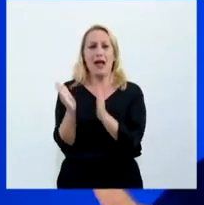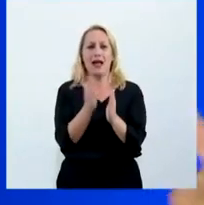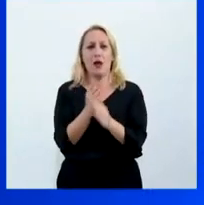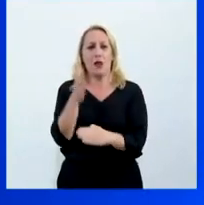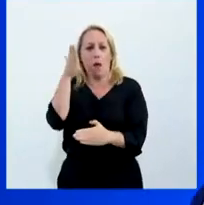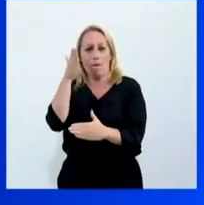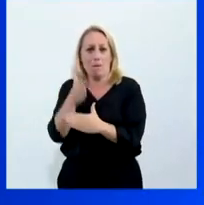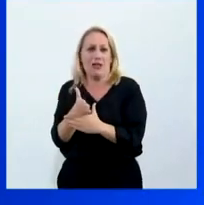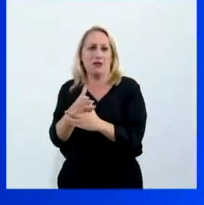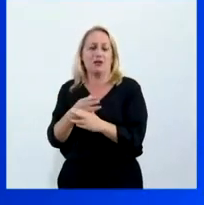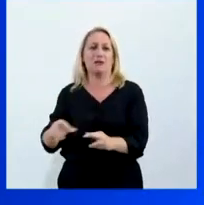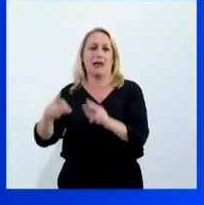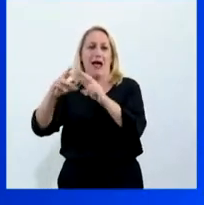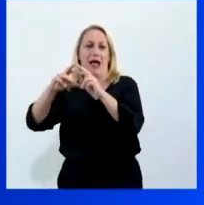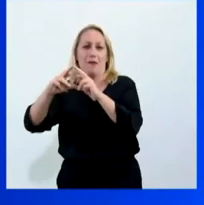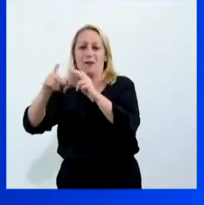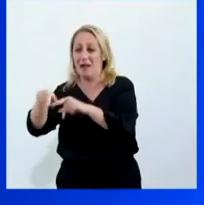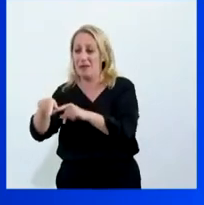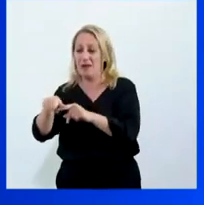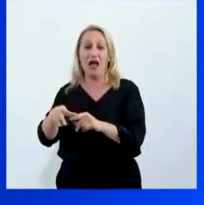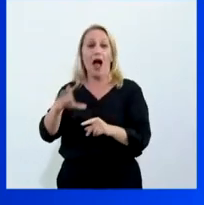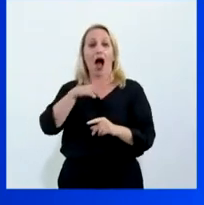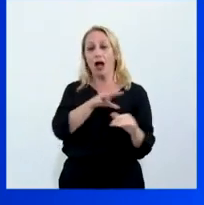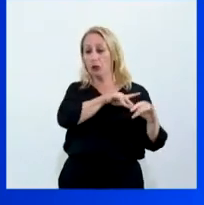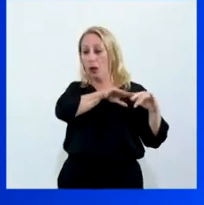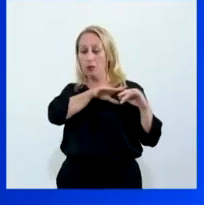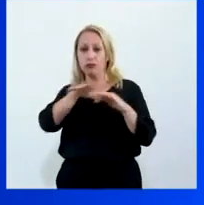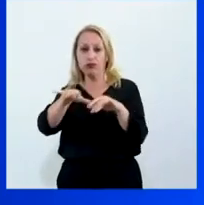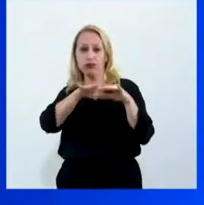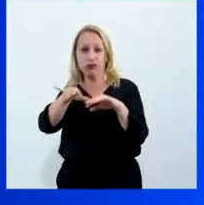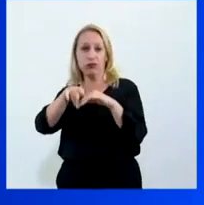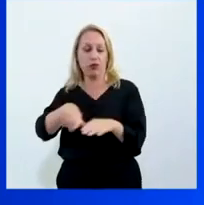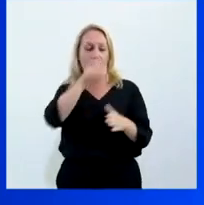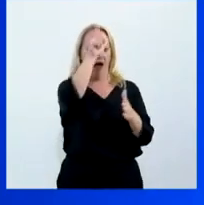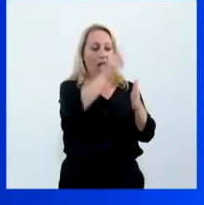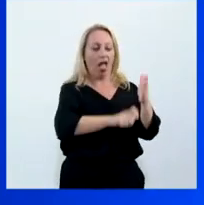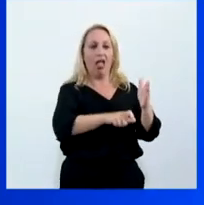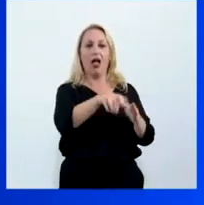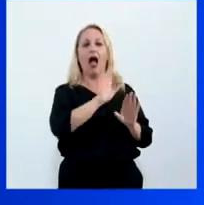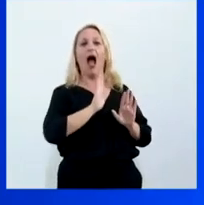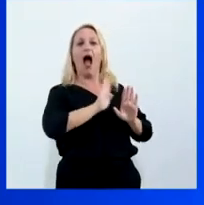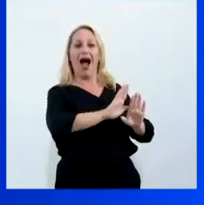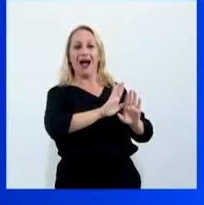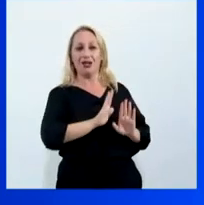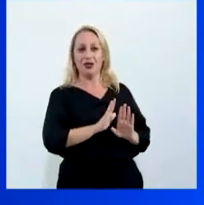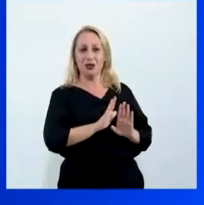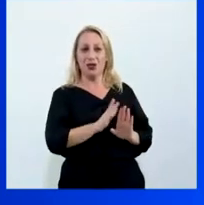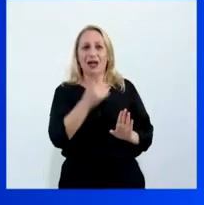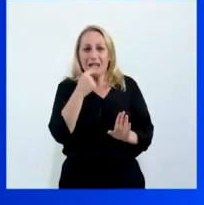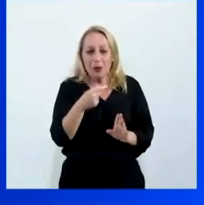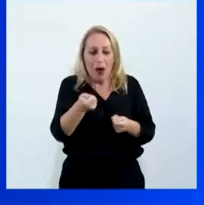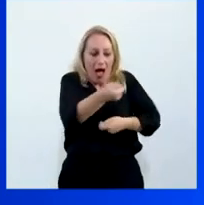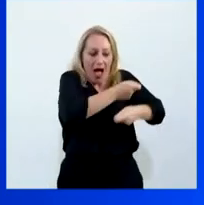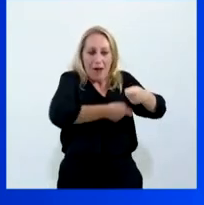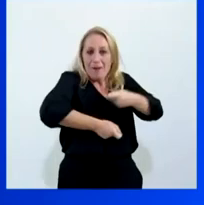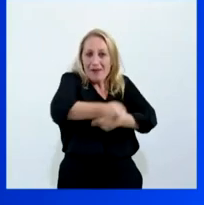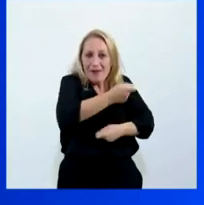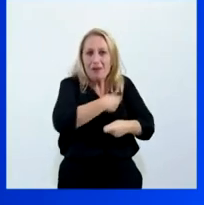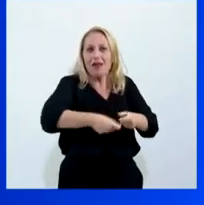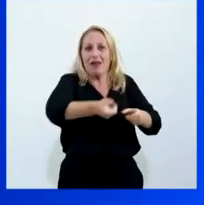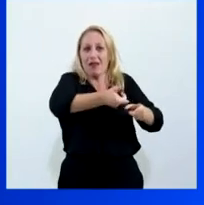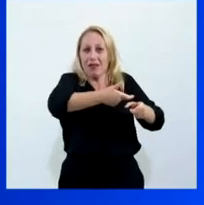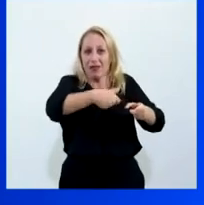καταστρατηγείται, να γίνεται de facto πιο μαζική επιχειρηματική δραστηριότητα, χωρίς αυτοί οι οποίοι επιχειρούν στον κλάδο αυτό να